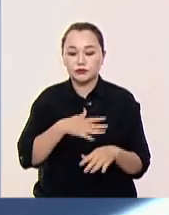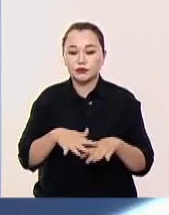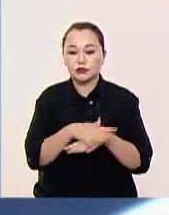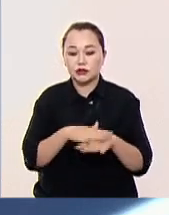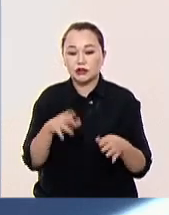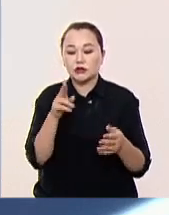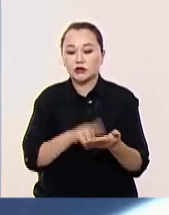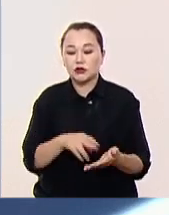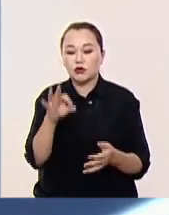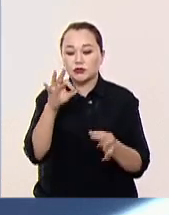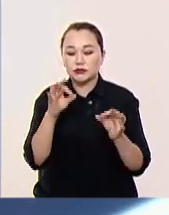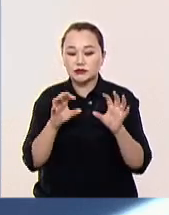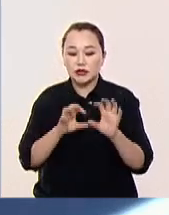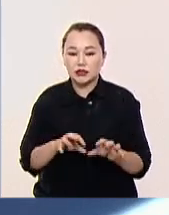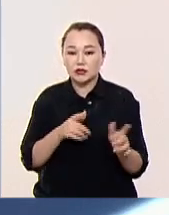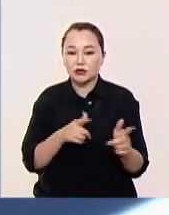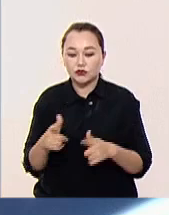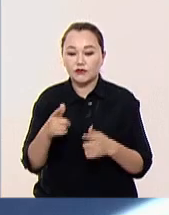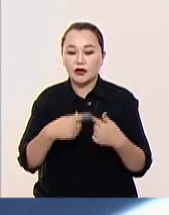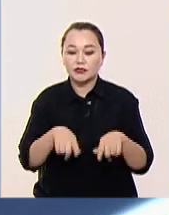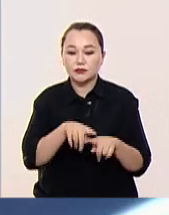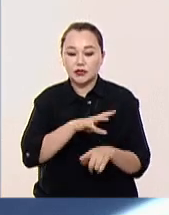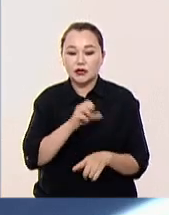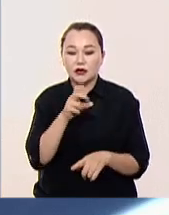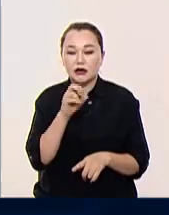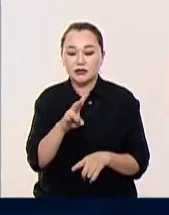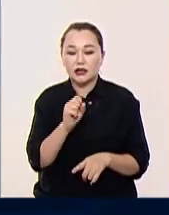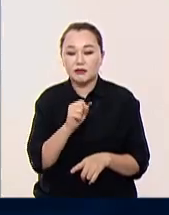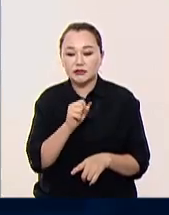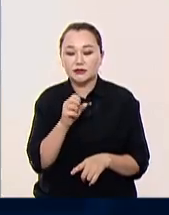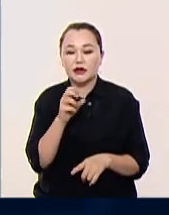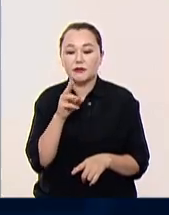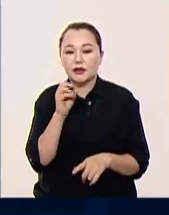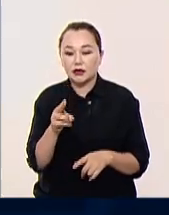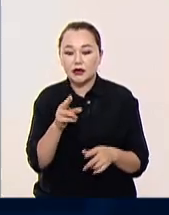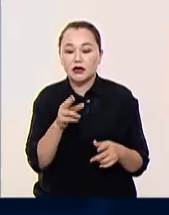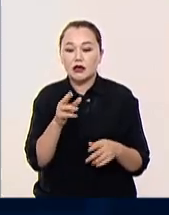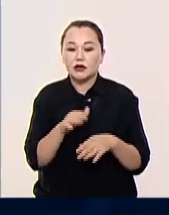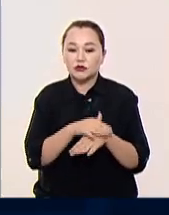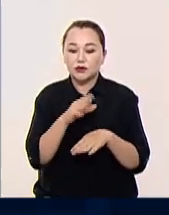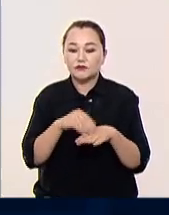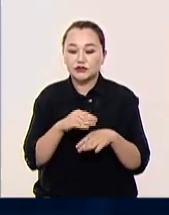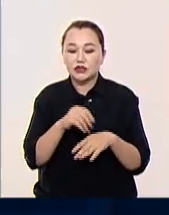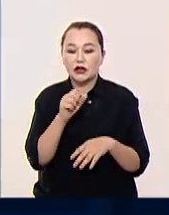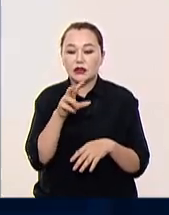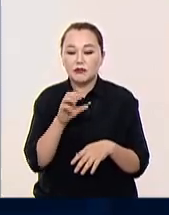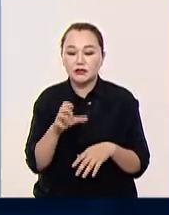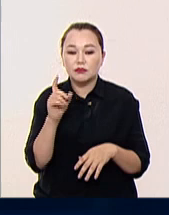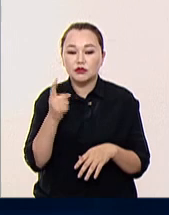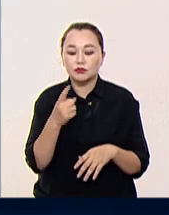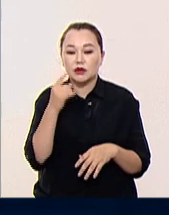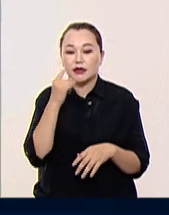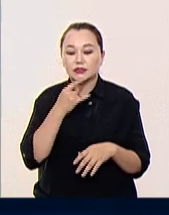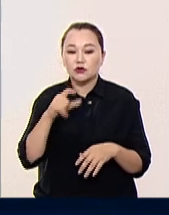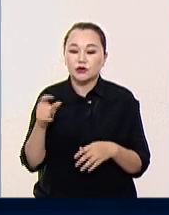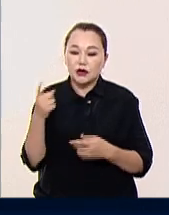көші-қоны заңын дайындау тобының ұйымдастырушысы болған ақын Алмас Ахметбекұлы байланыста кеш жарық. Алмас Мирза, елге қоныс